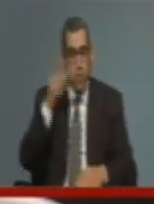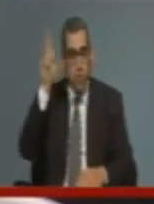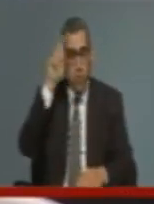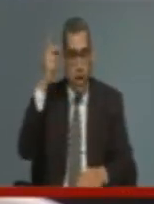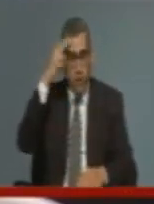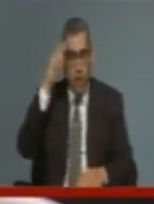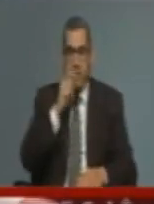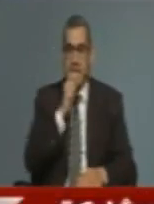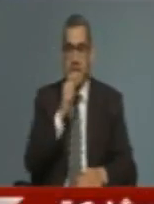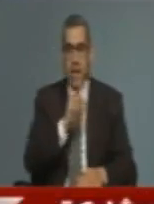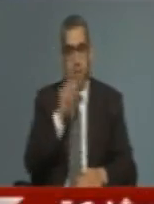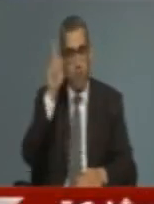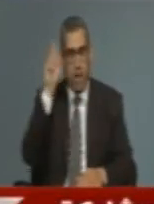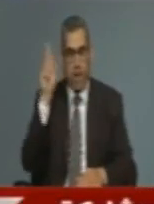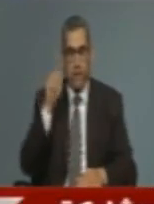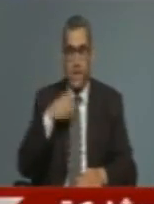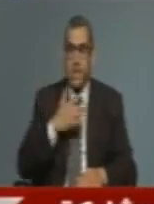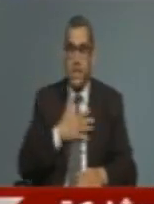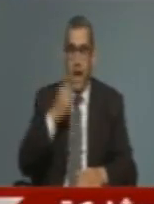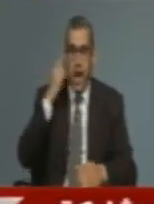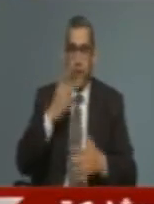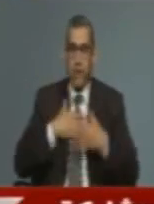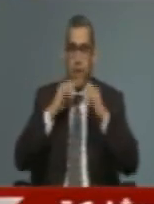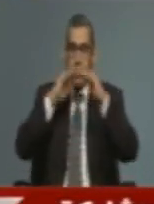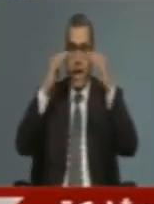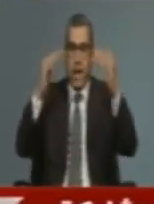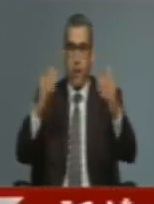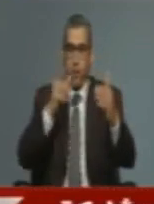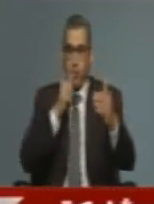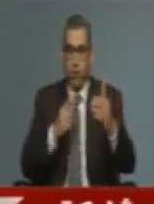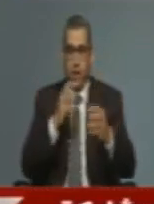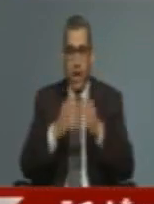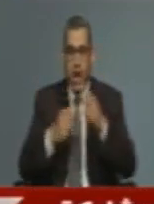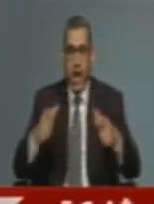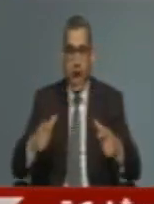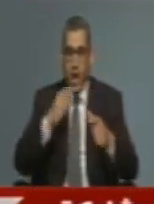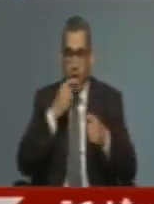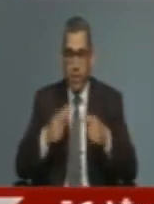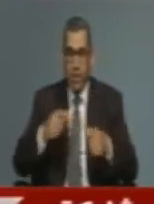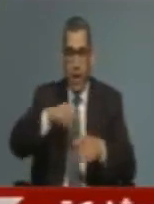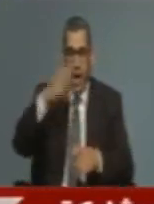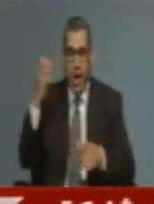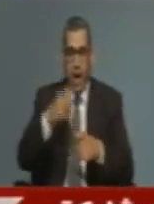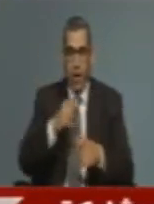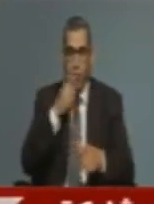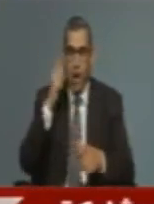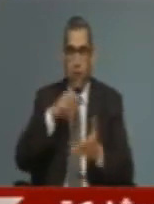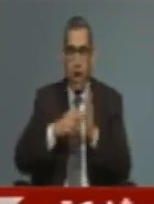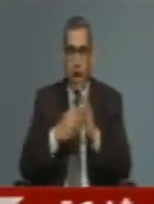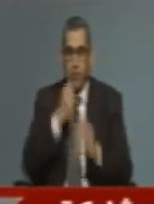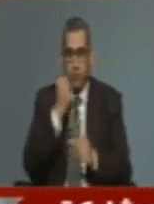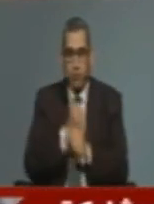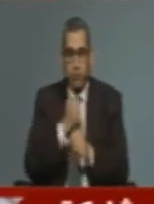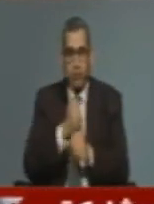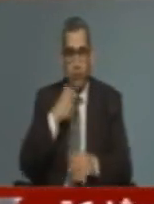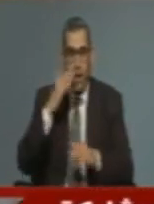بخيل، يا صاحبة الجلة والصحن والحلة، يا ايد ماسكة الرحايا وايد تسرب